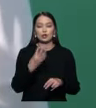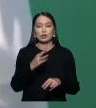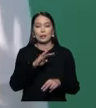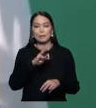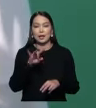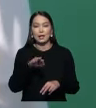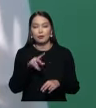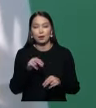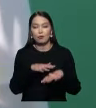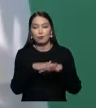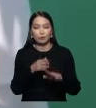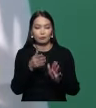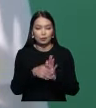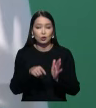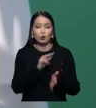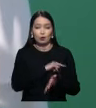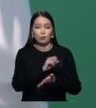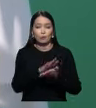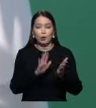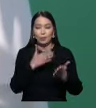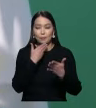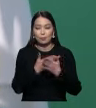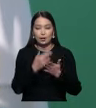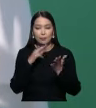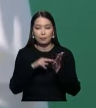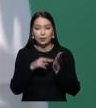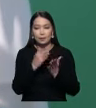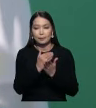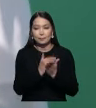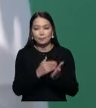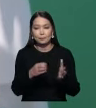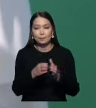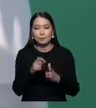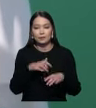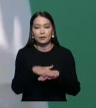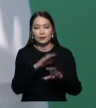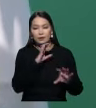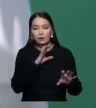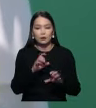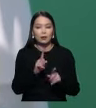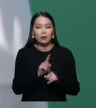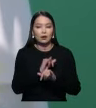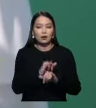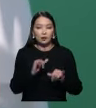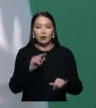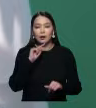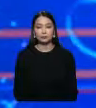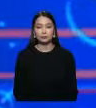работа будет продолжена и в этом году. Предвыборная программа партии «Аманат» с населением обеспечит динамичное развитие